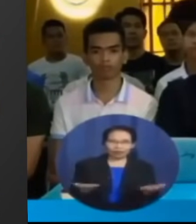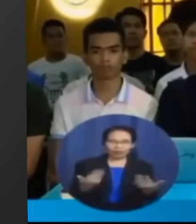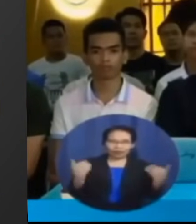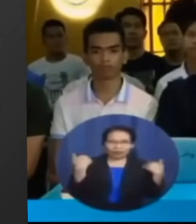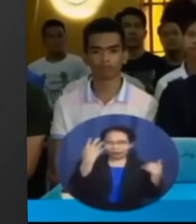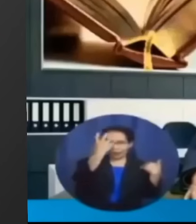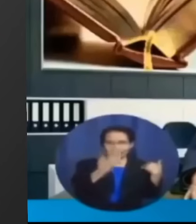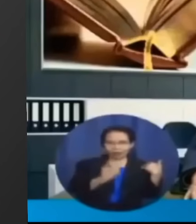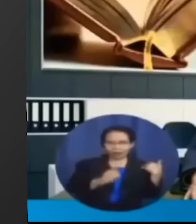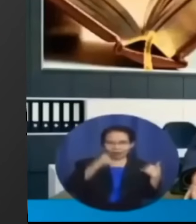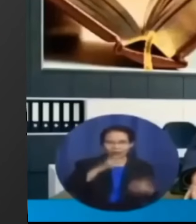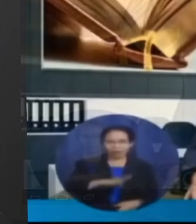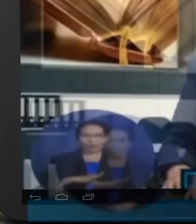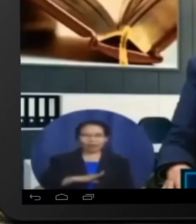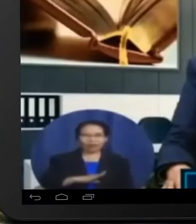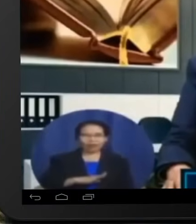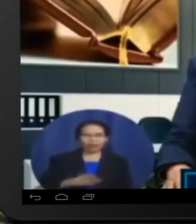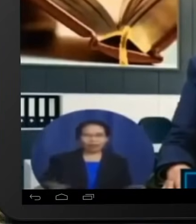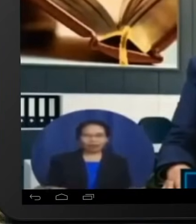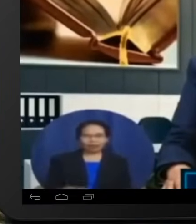merong galit na babae sa akin.